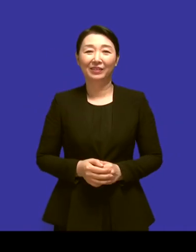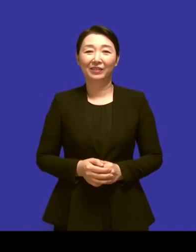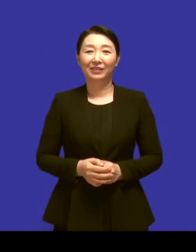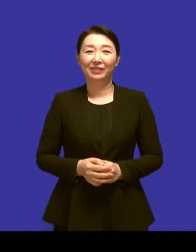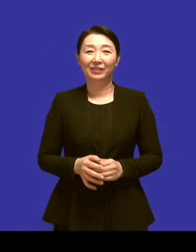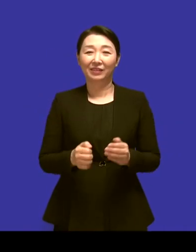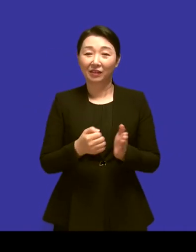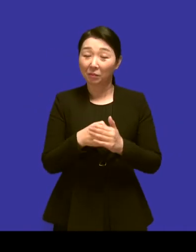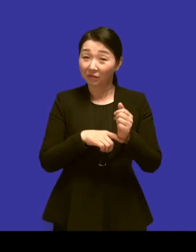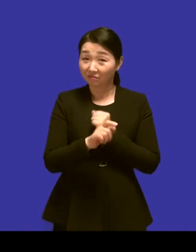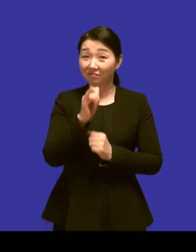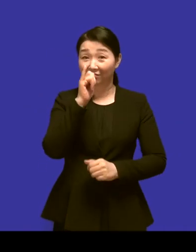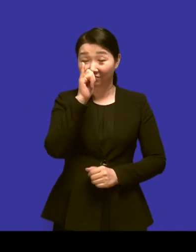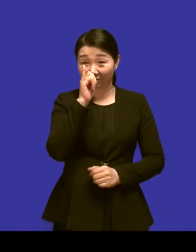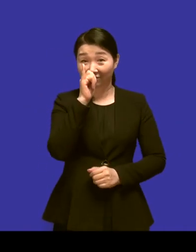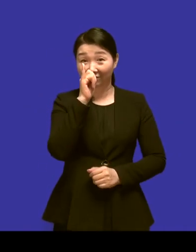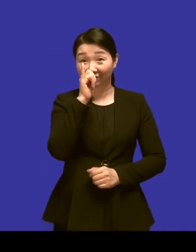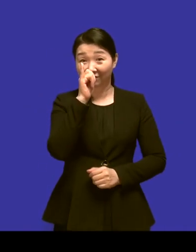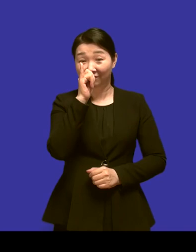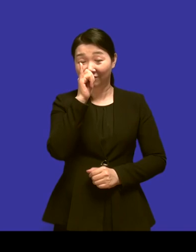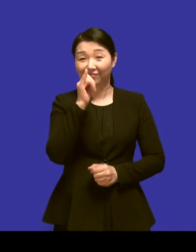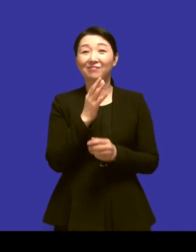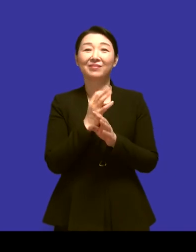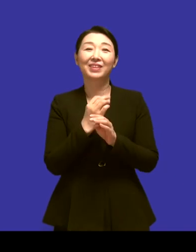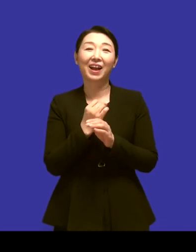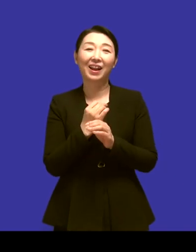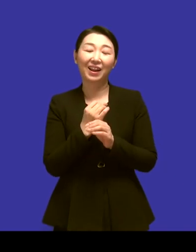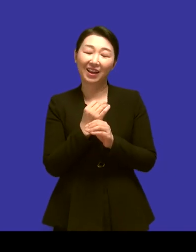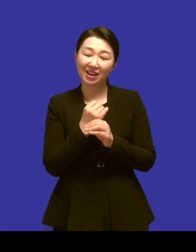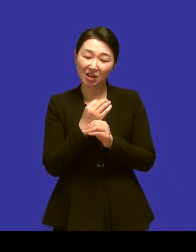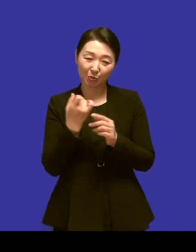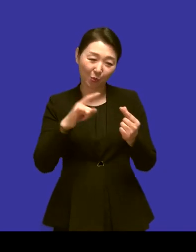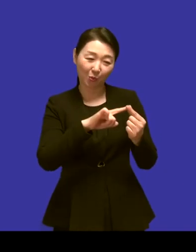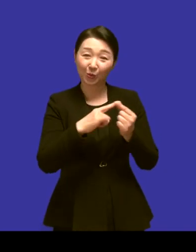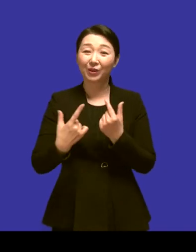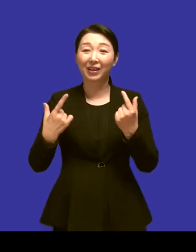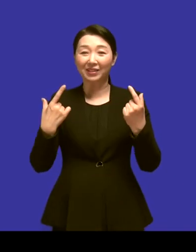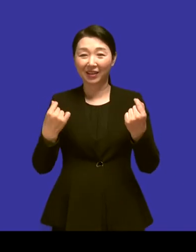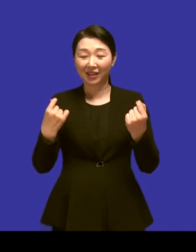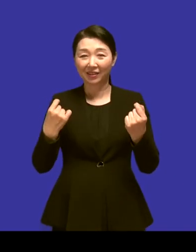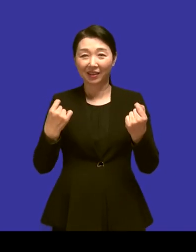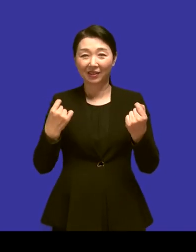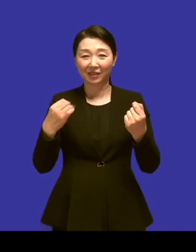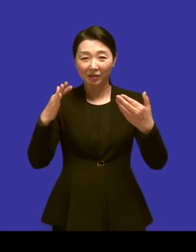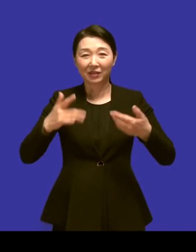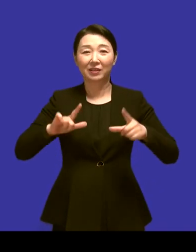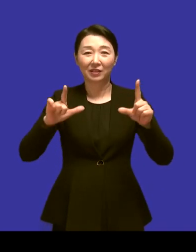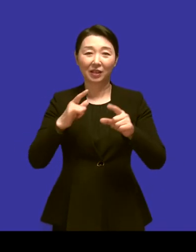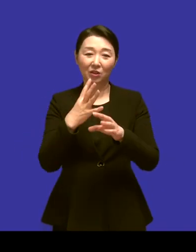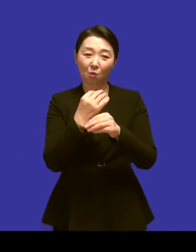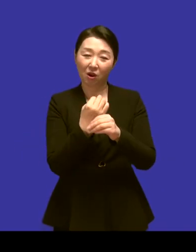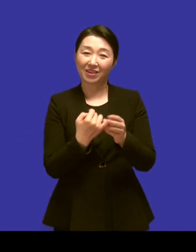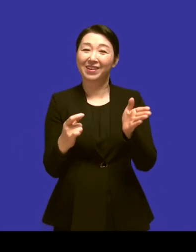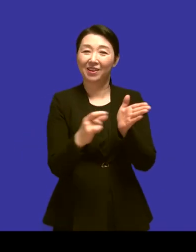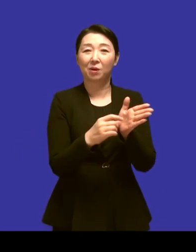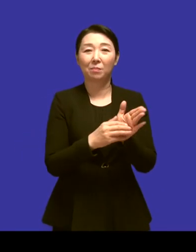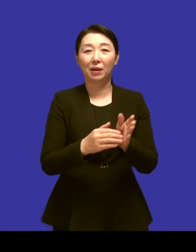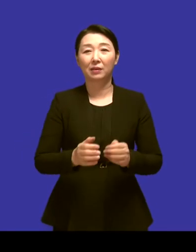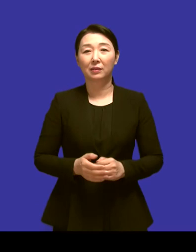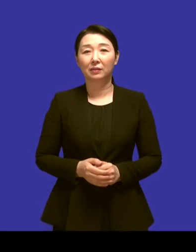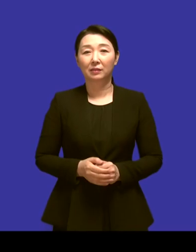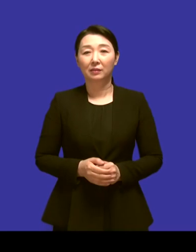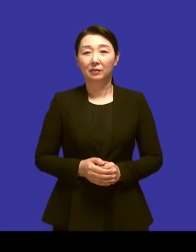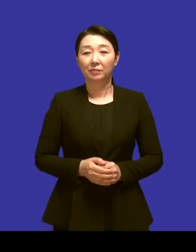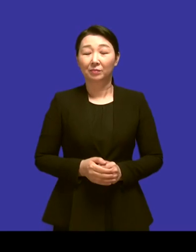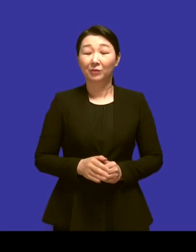이제 뭔가 야. 의미 있는 이제 이게 뭔가 가사겠다 해서 이제 항상 생년월일을 이렇게 넣었었던 것 같습니다. 그러니까 이제 박진영